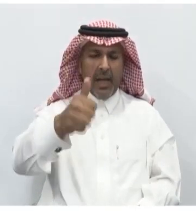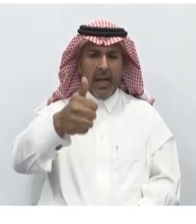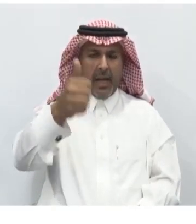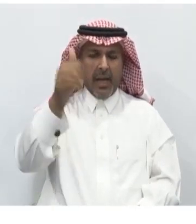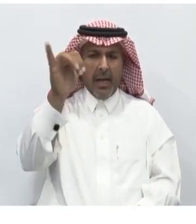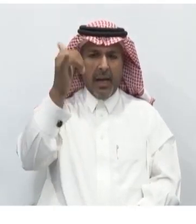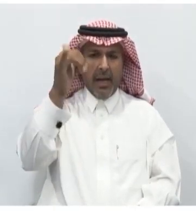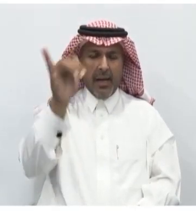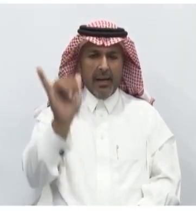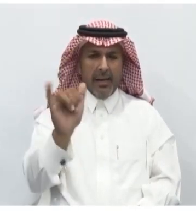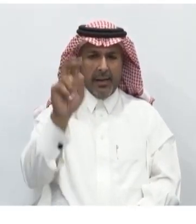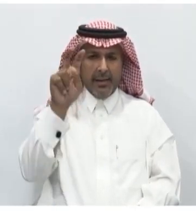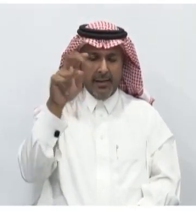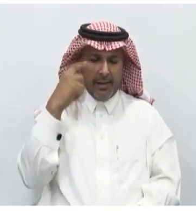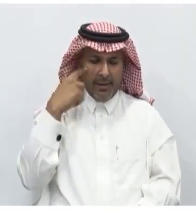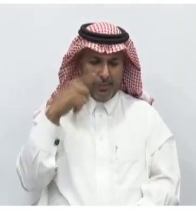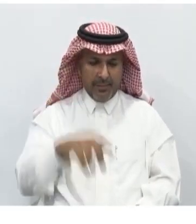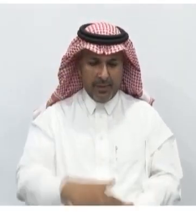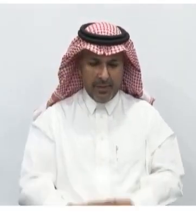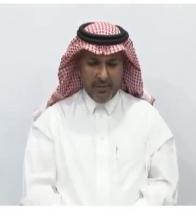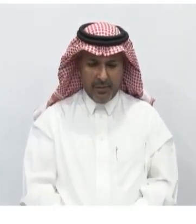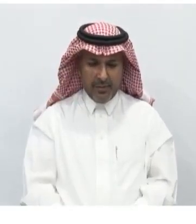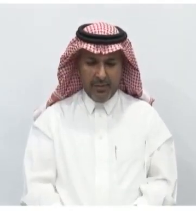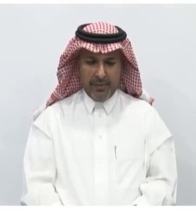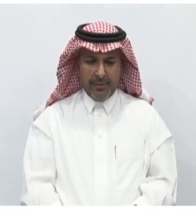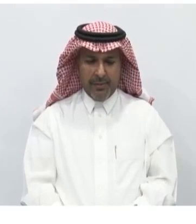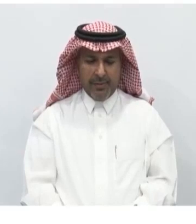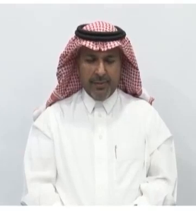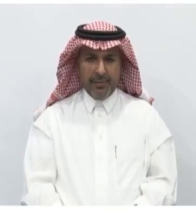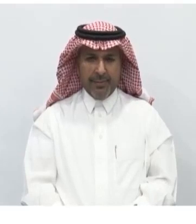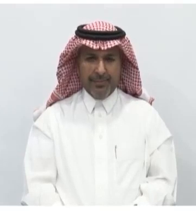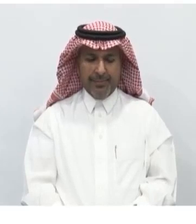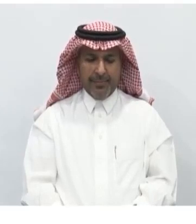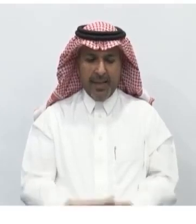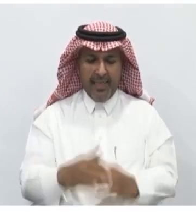المئوية لكبريتات المغنيسيوم 48.8.